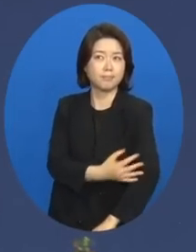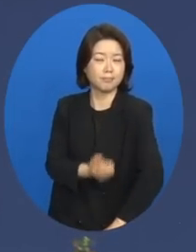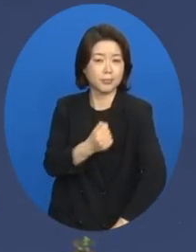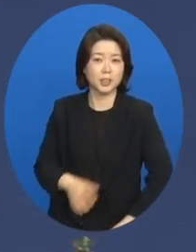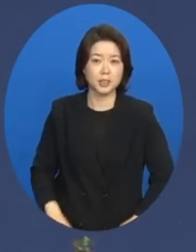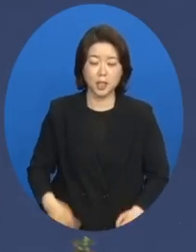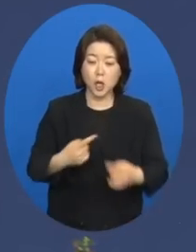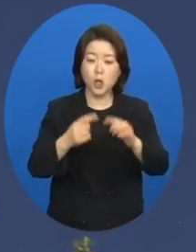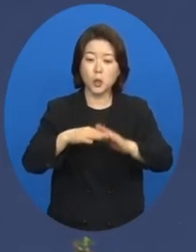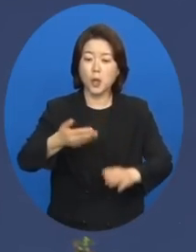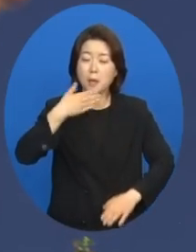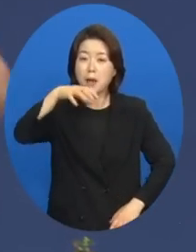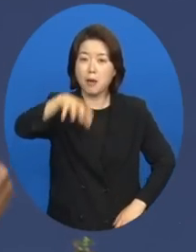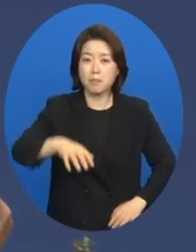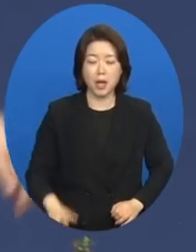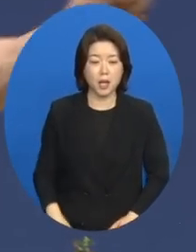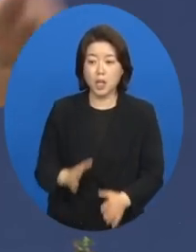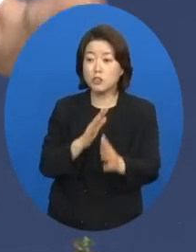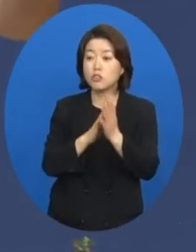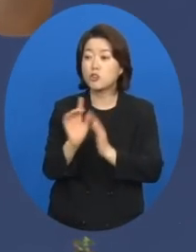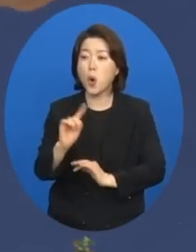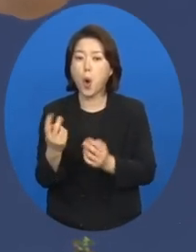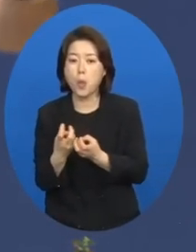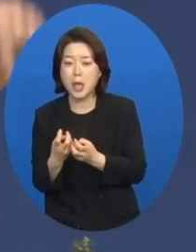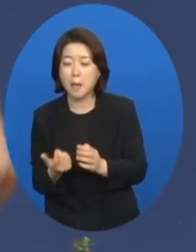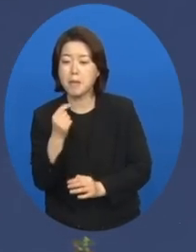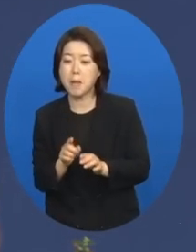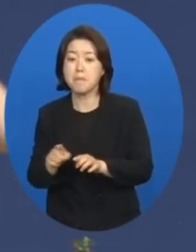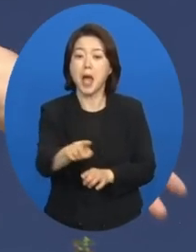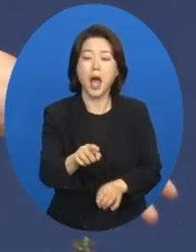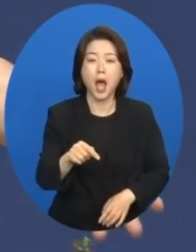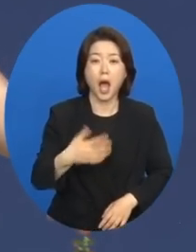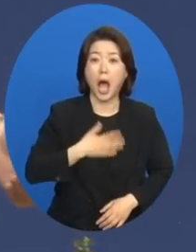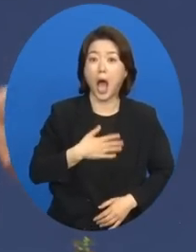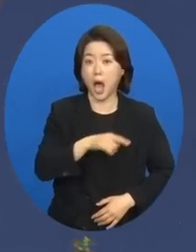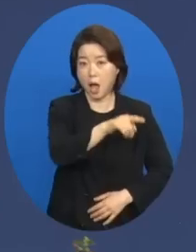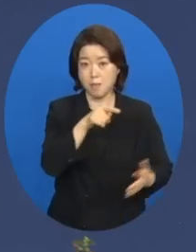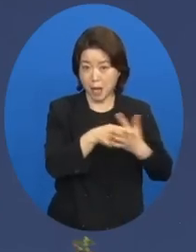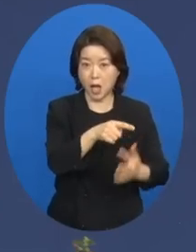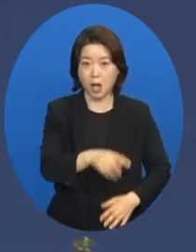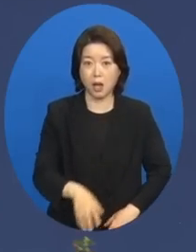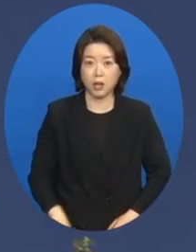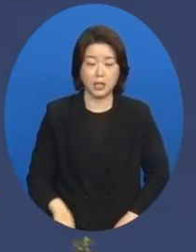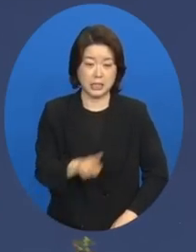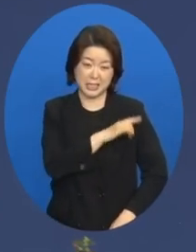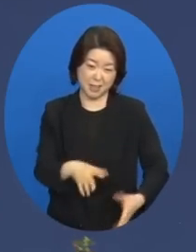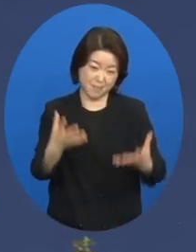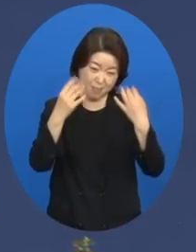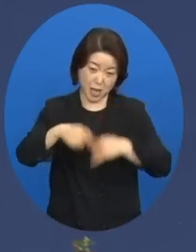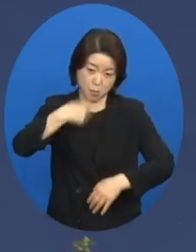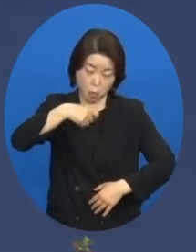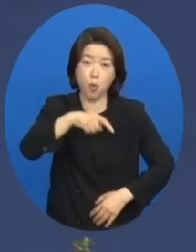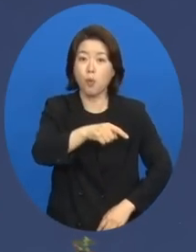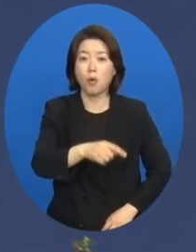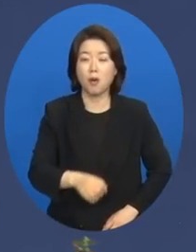교회 식당에서 술 순서 어떻게 해야 빨리 가서 고기를 하는지를 다 알아. 그래가지고 제일 많이 밥을 많이 먹어요.